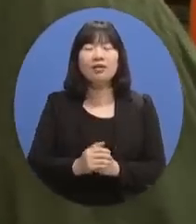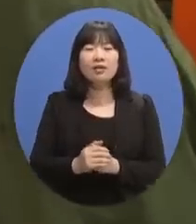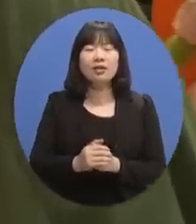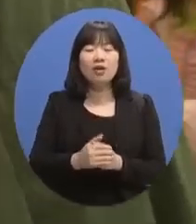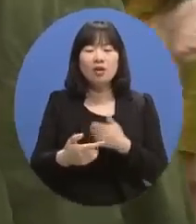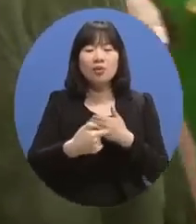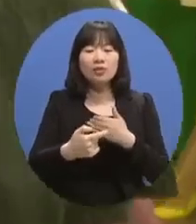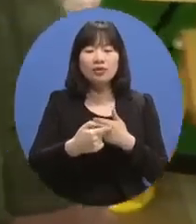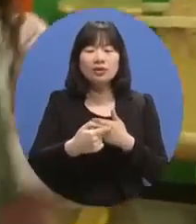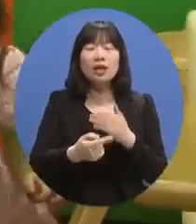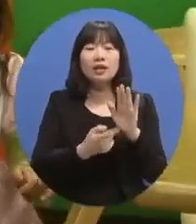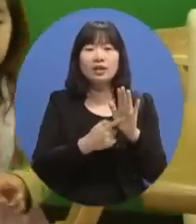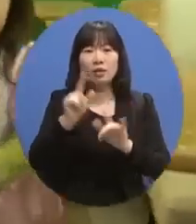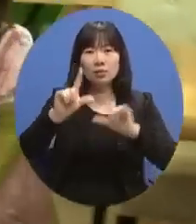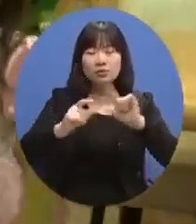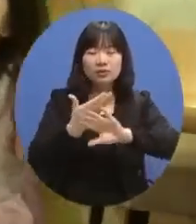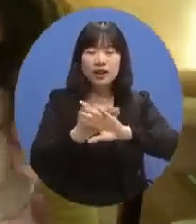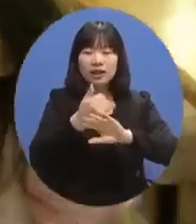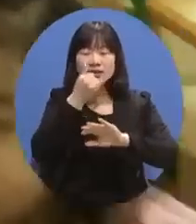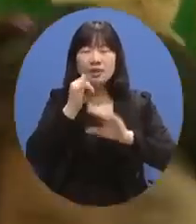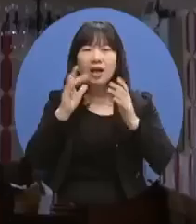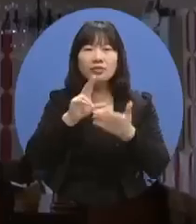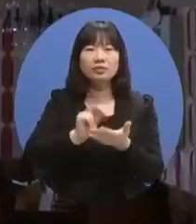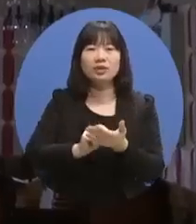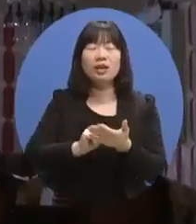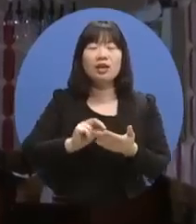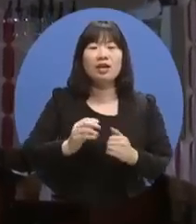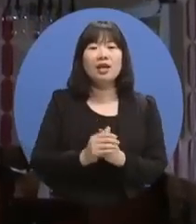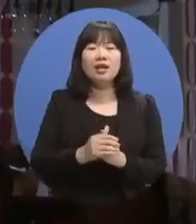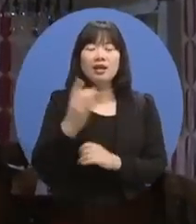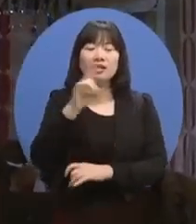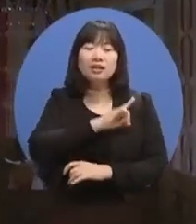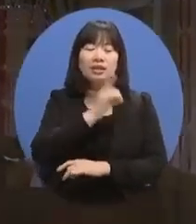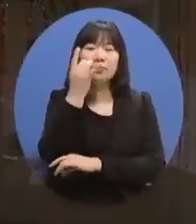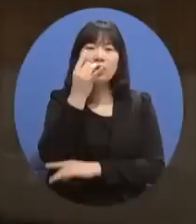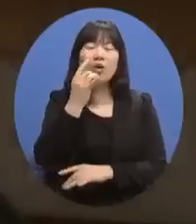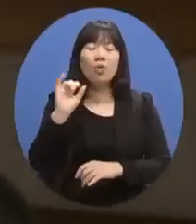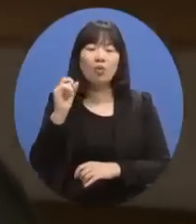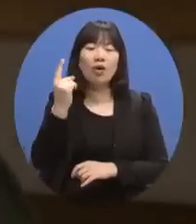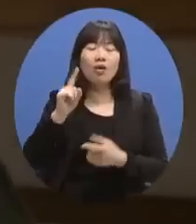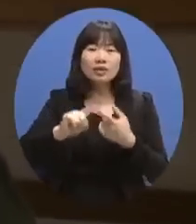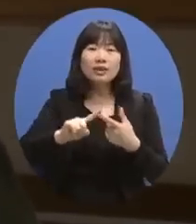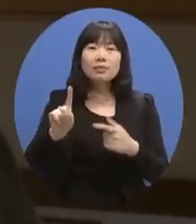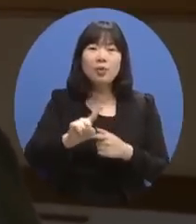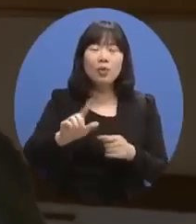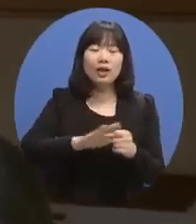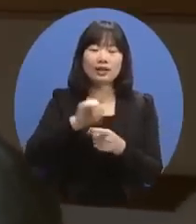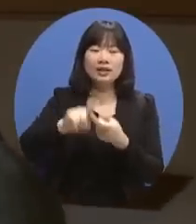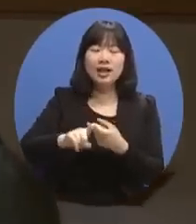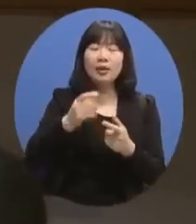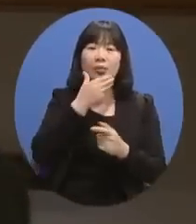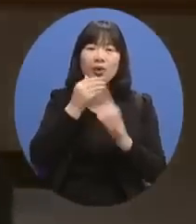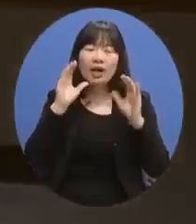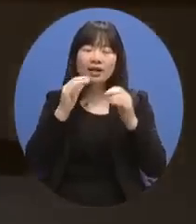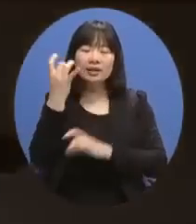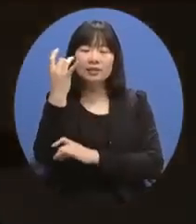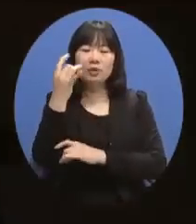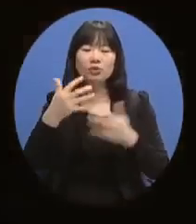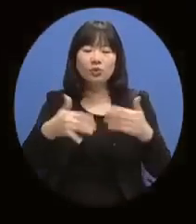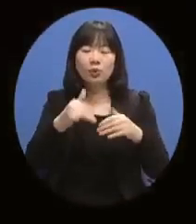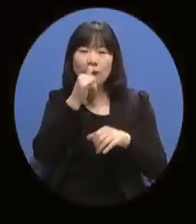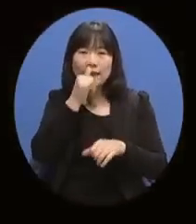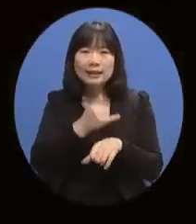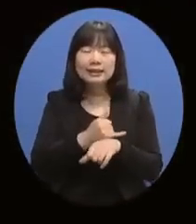겉으로 나타나는 모습은 달라도 아이 문제의 가장 근본적인 원인이 되는 애착. 행복한 아이의 기본 조건이